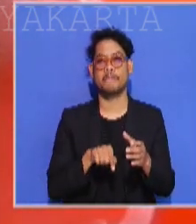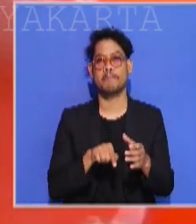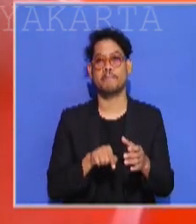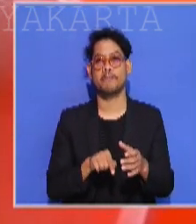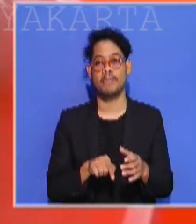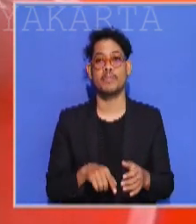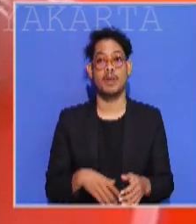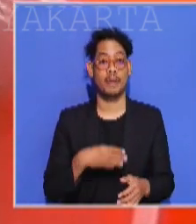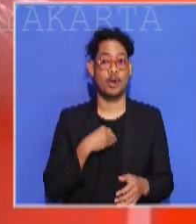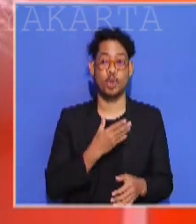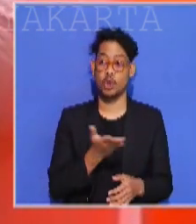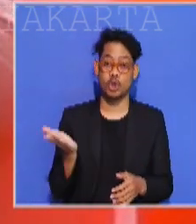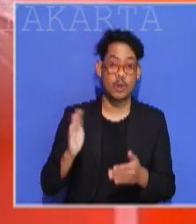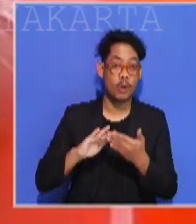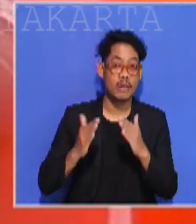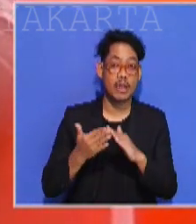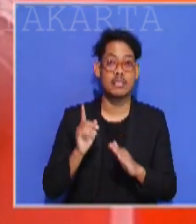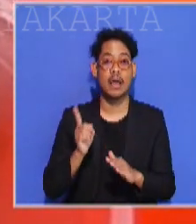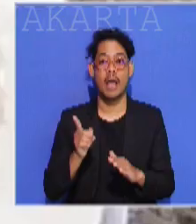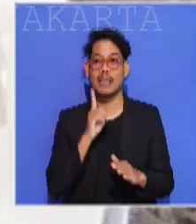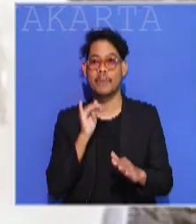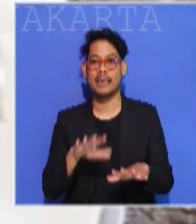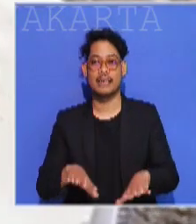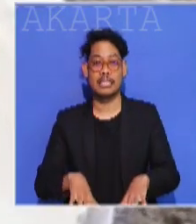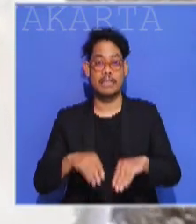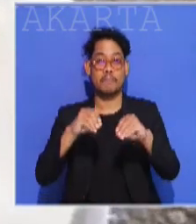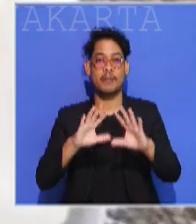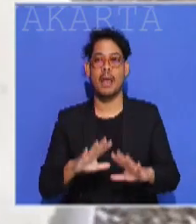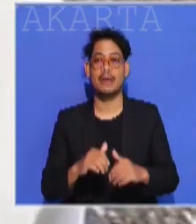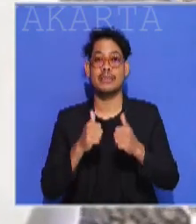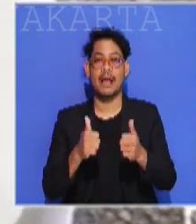komoditas menika sami-sami angsal nutrisi ingkang mupangat kangge tuwuhipun.